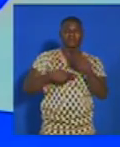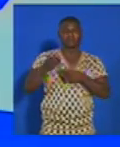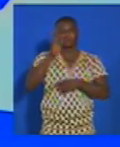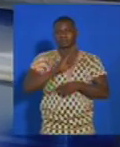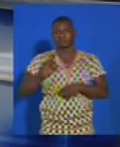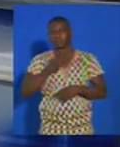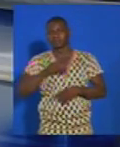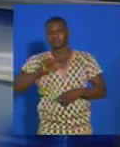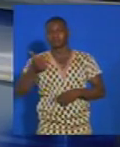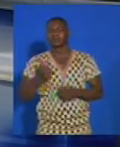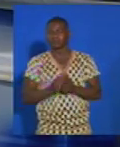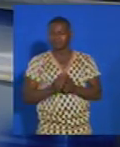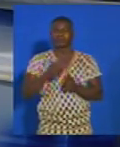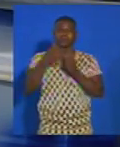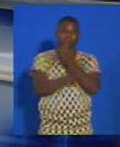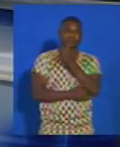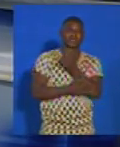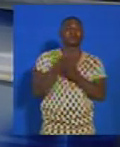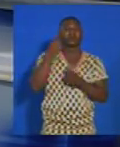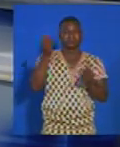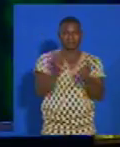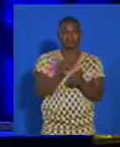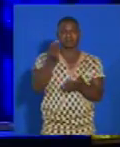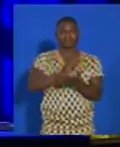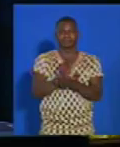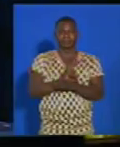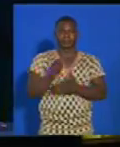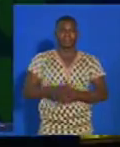ouest africaine. Kuala Nebié, Maxime Zongo, précision.